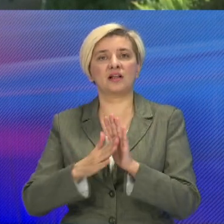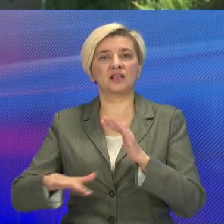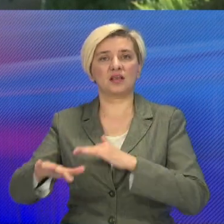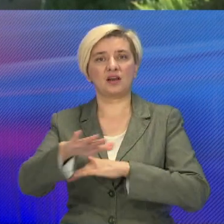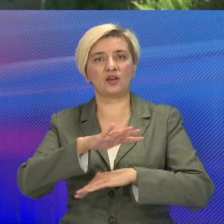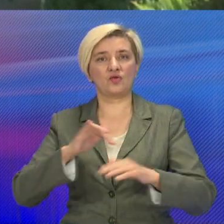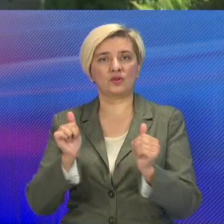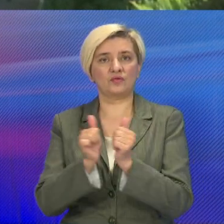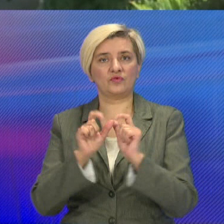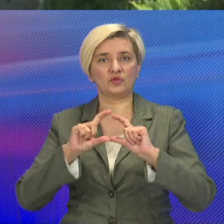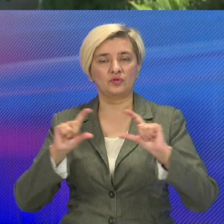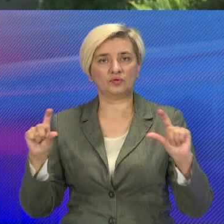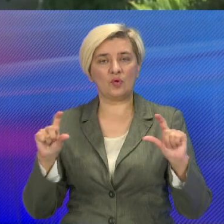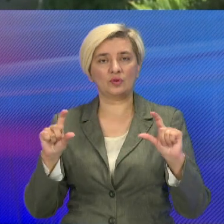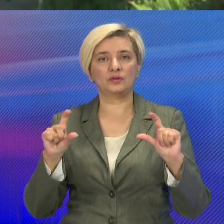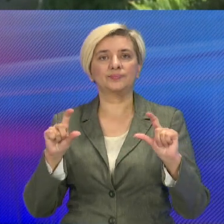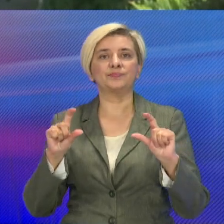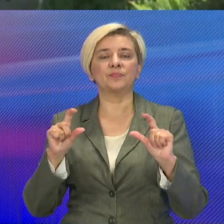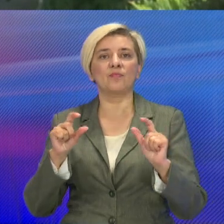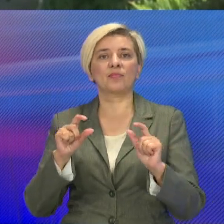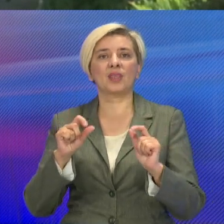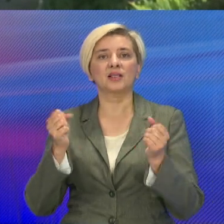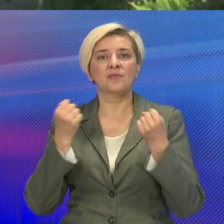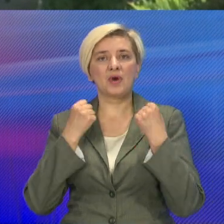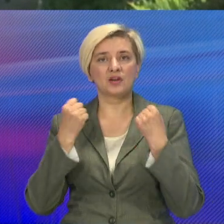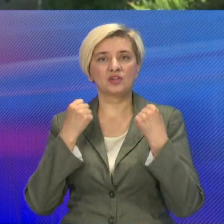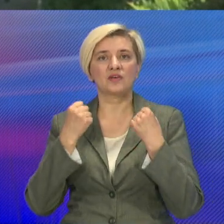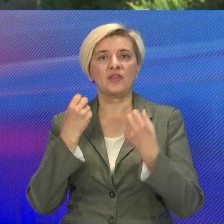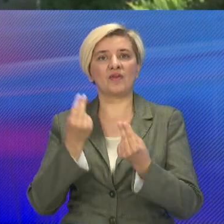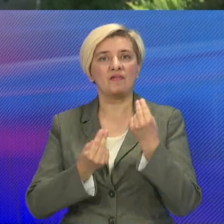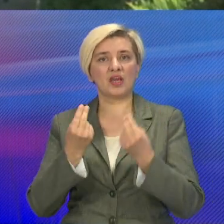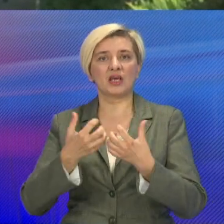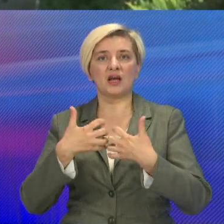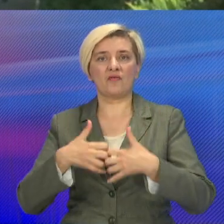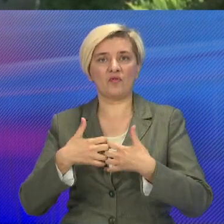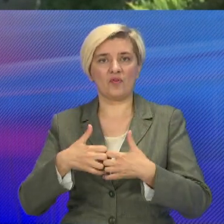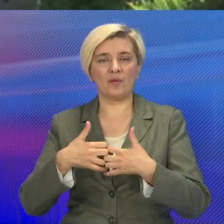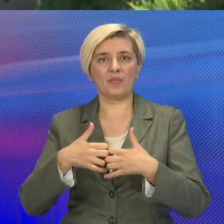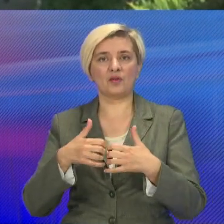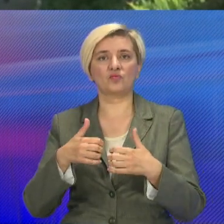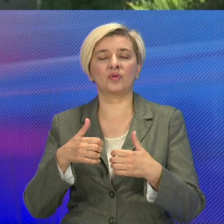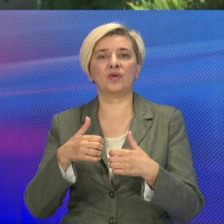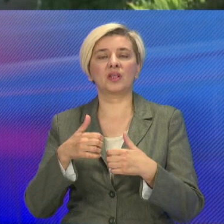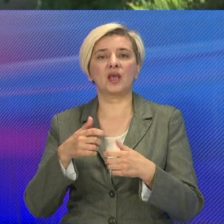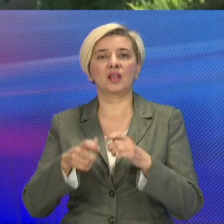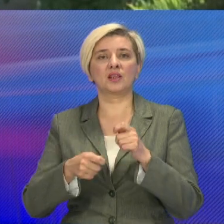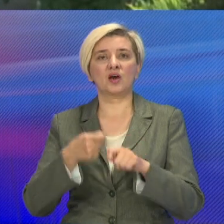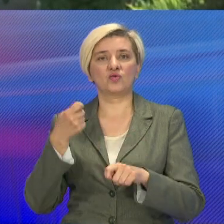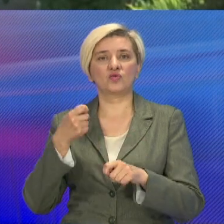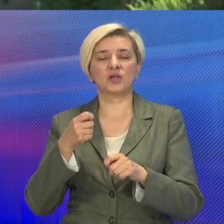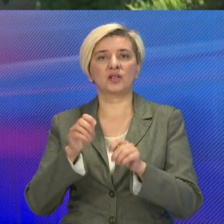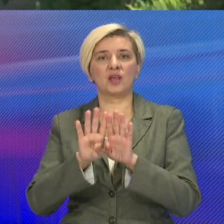прилегающих к школам, ненадлежащее состояние спортивного, игрового оборудования – нарушения повреждений в ограждении